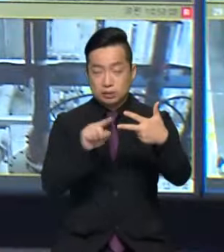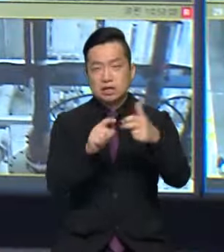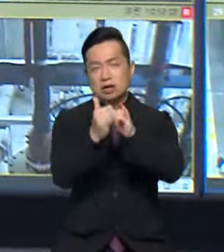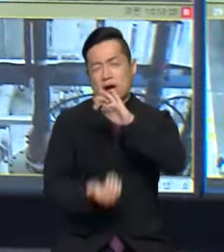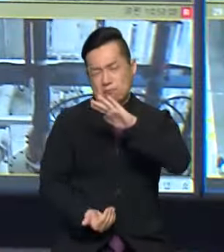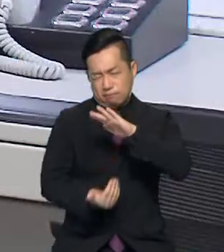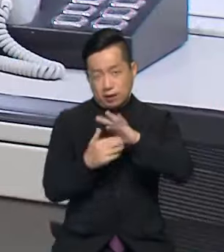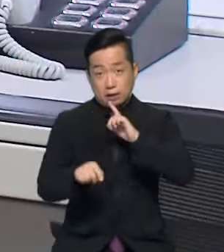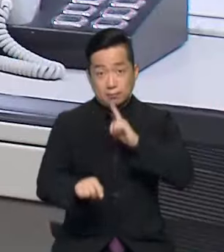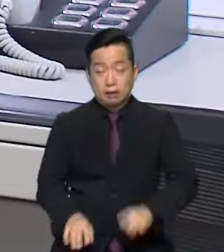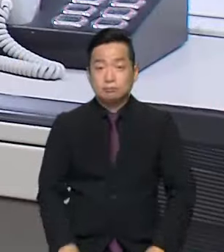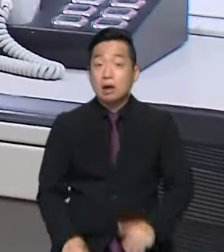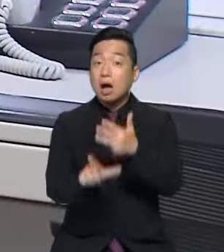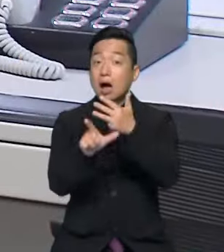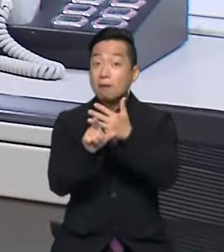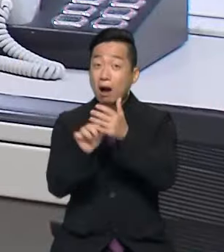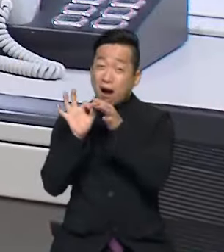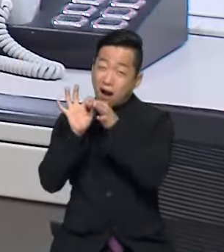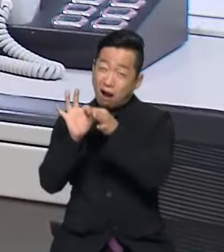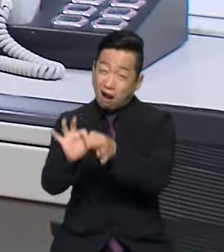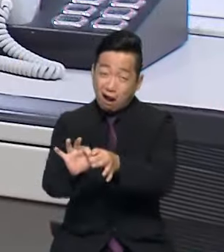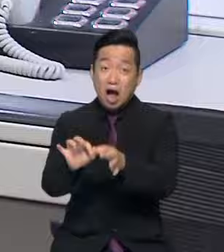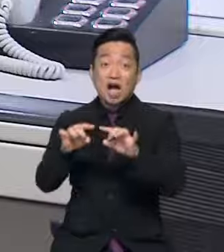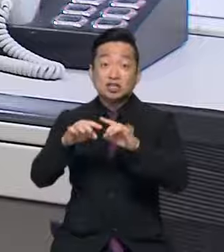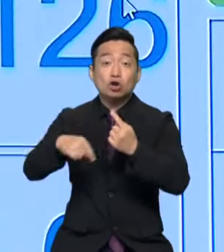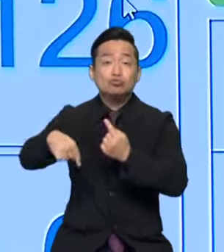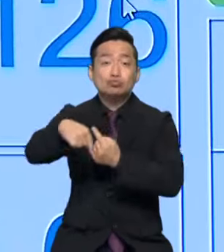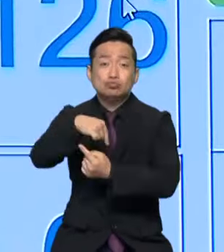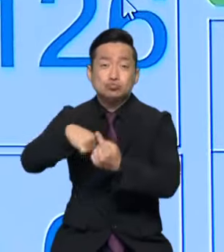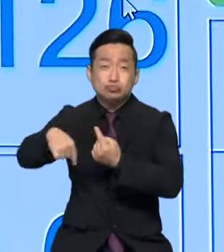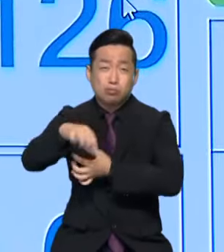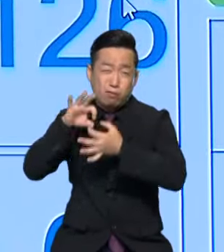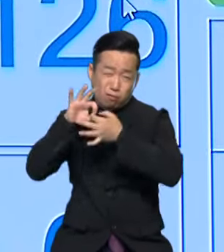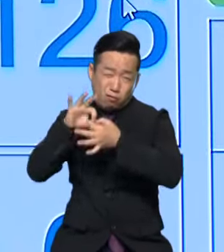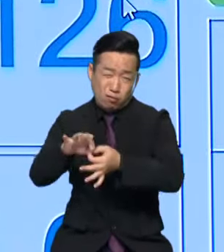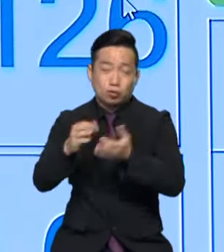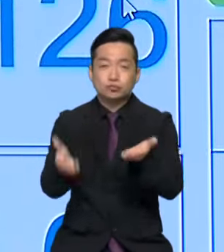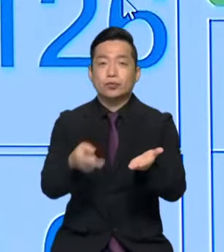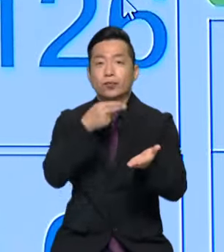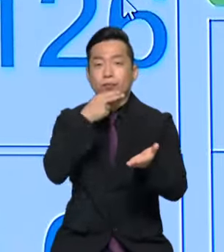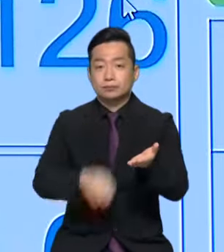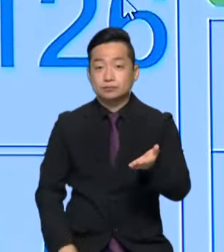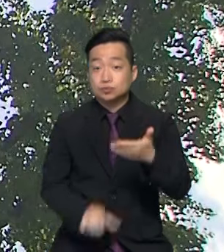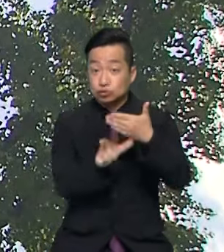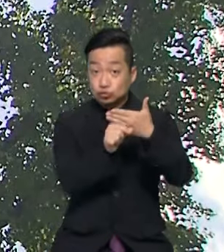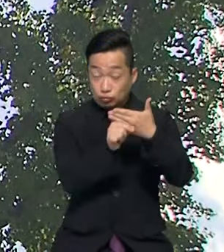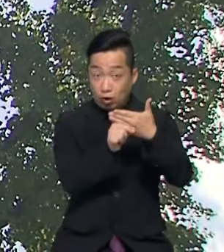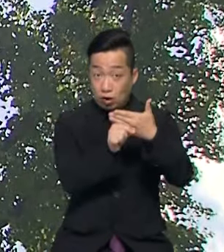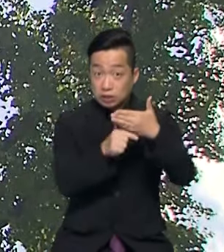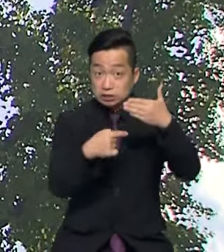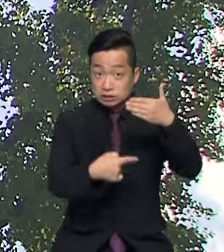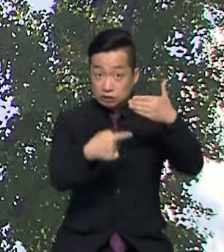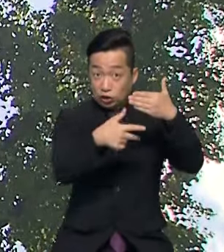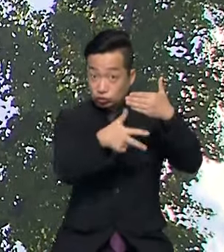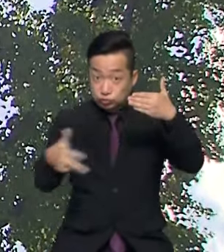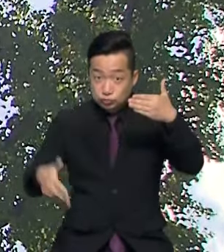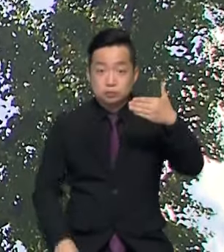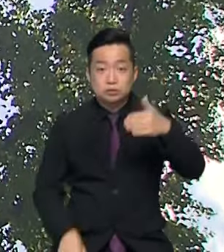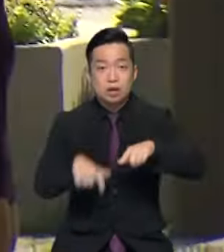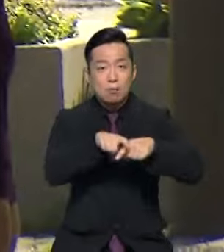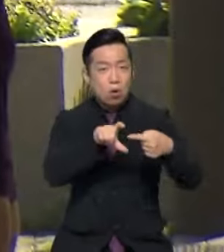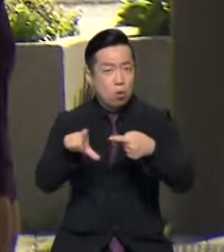했습니다. 8월 내내 발전소들이 쉴새 없이 가동됐다는 얘기입니다. 9월 첫째 주도 평년 대비 기온이